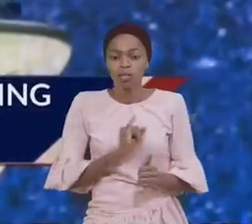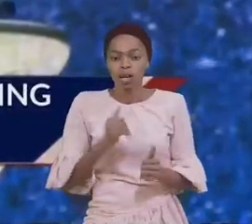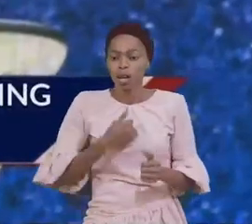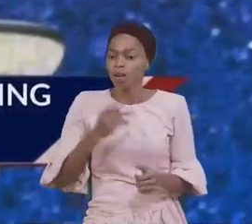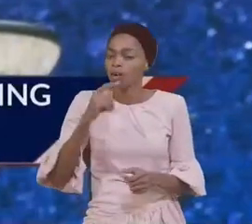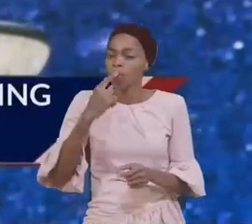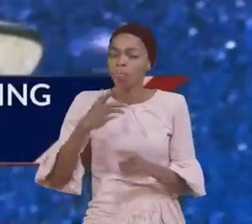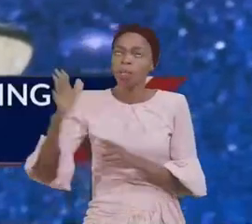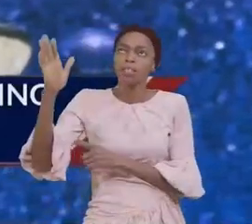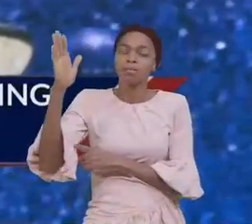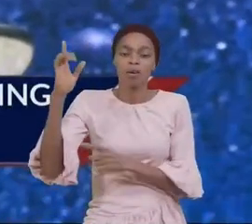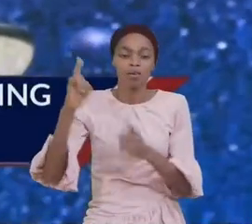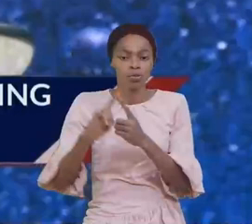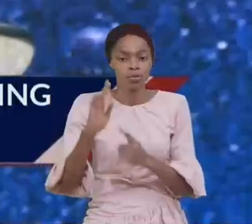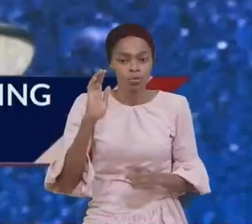donner.